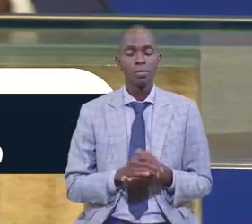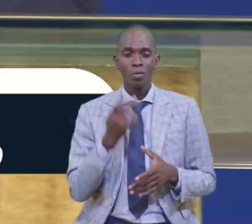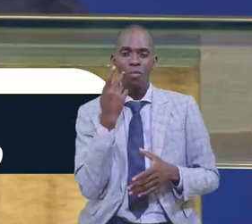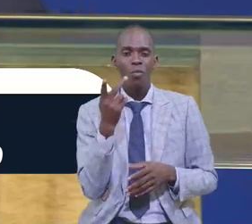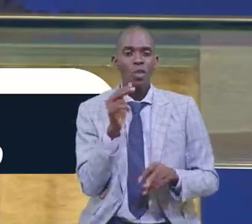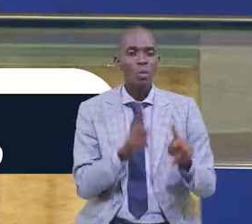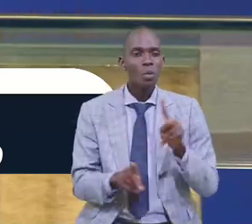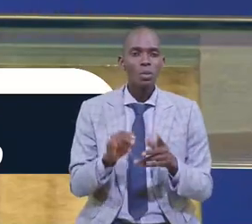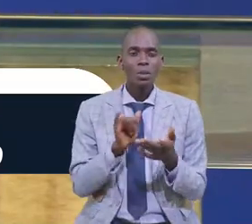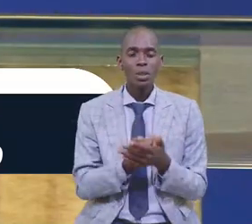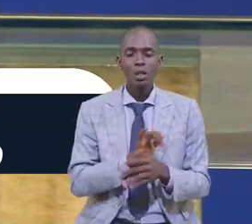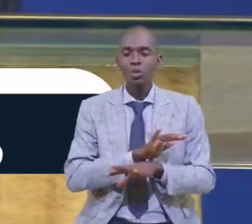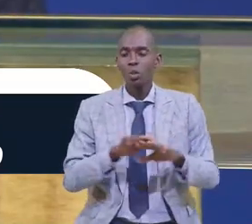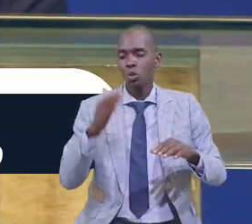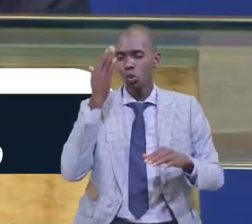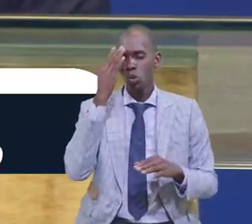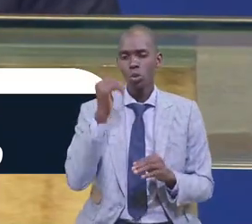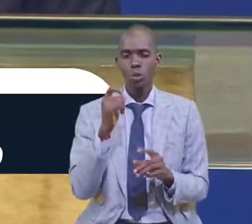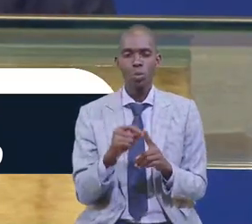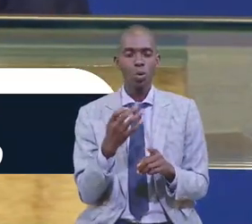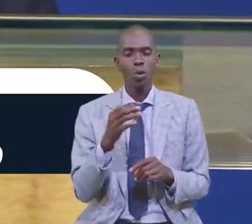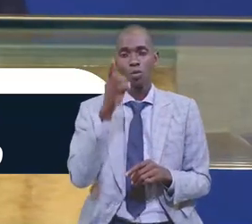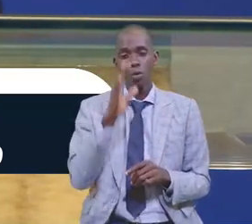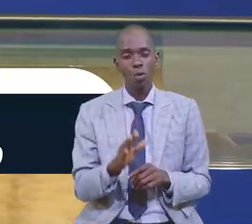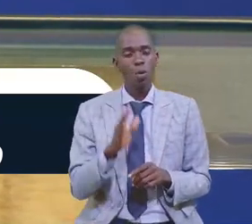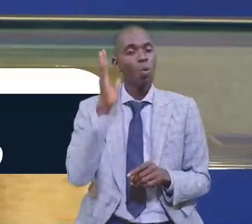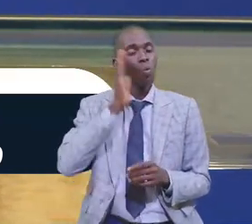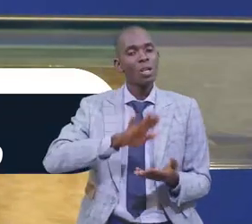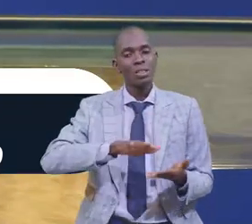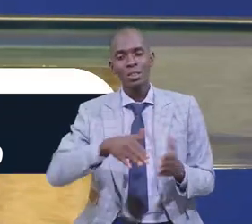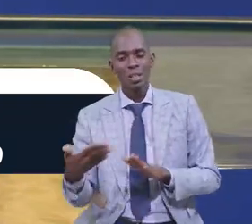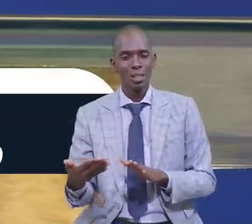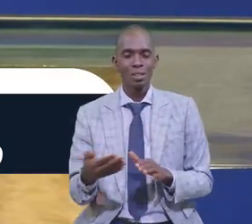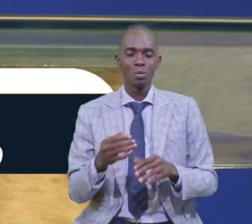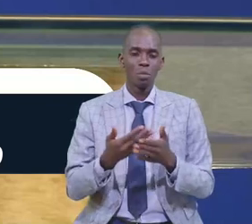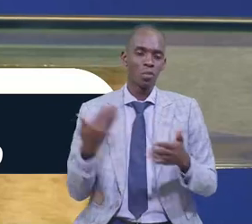Voyons, les gens qui ne connaissent pas la parole de Dieu, ils meurent